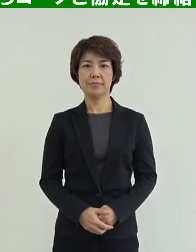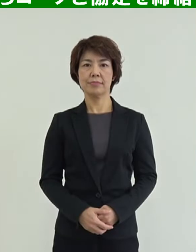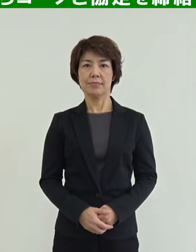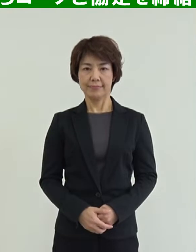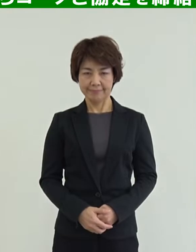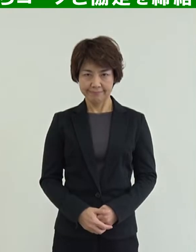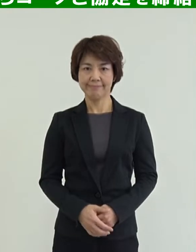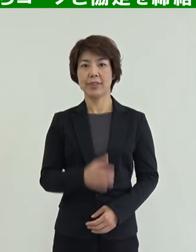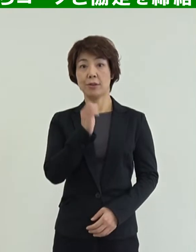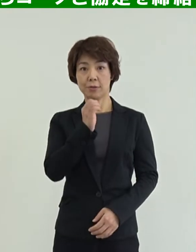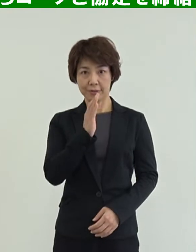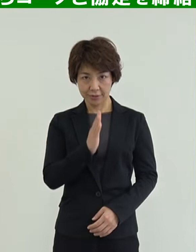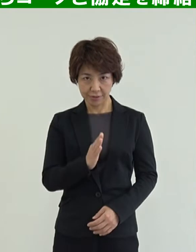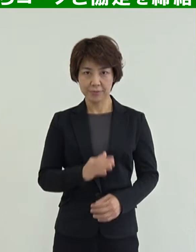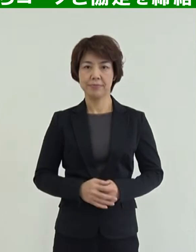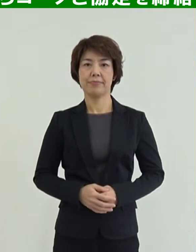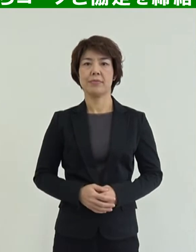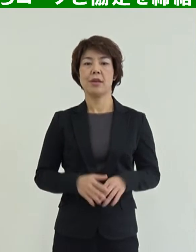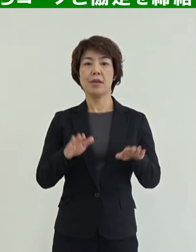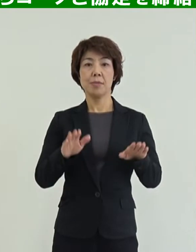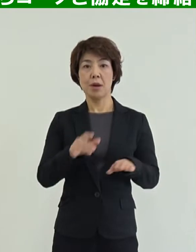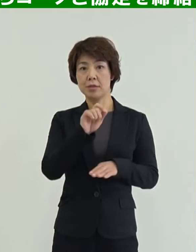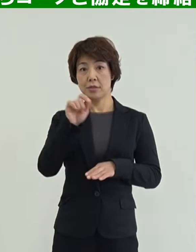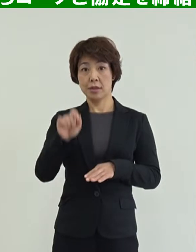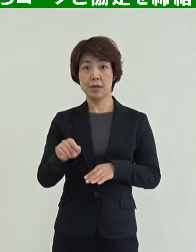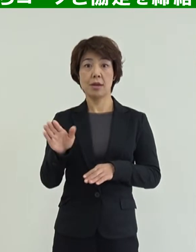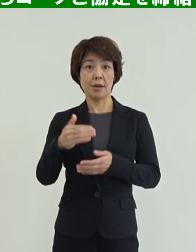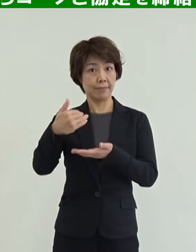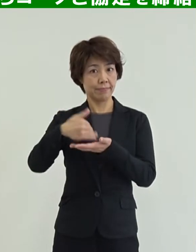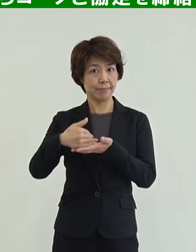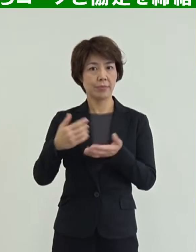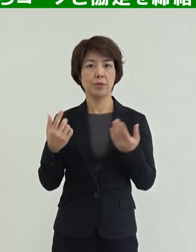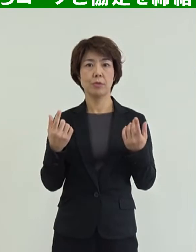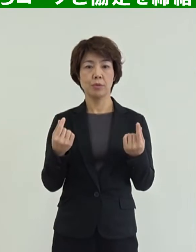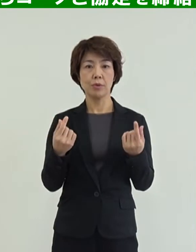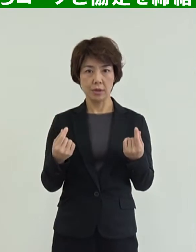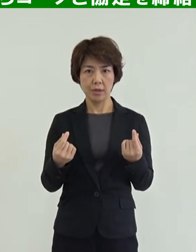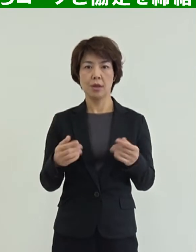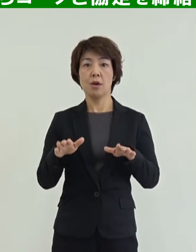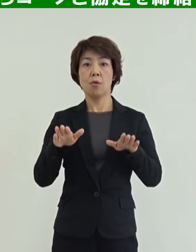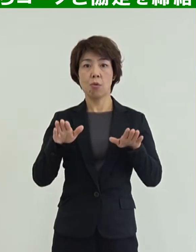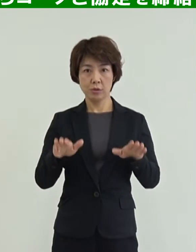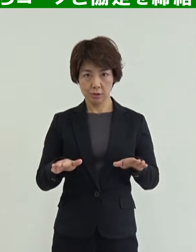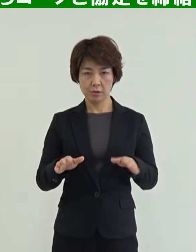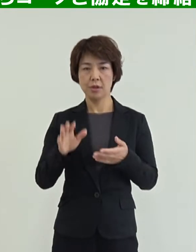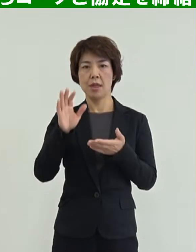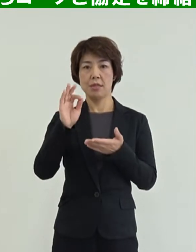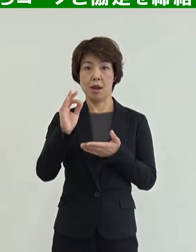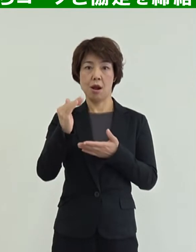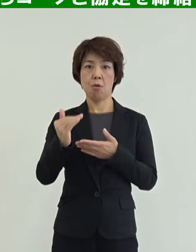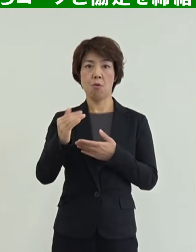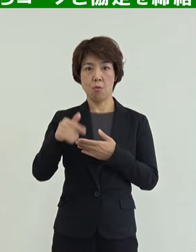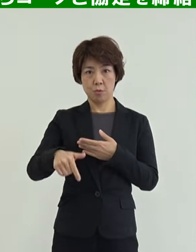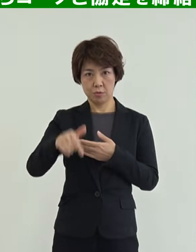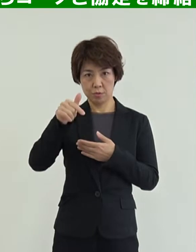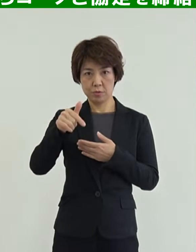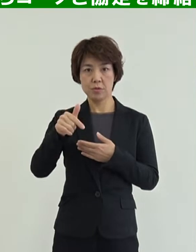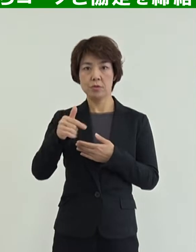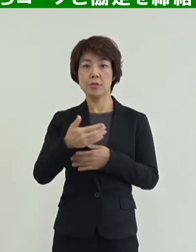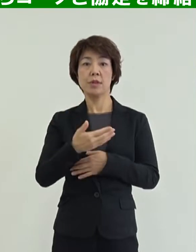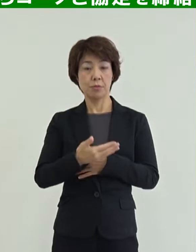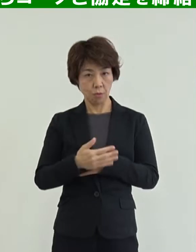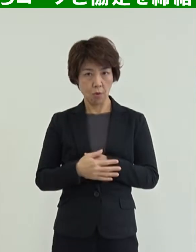はいえーよろしくお願い致します今の司会の方からもお話ございましたが本日ですねならコープさんと